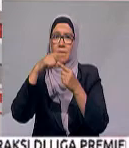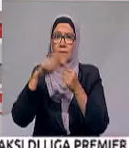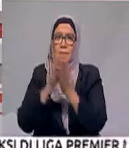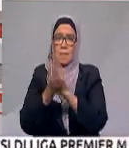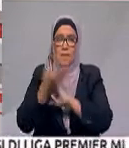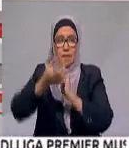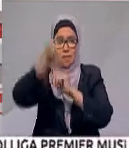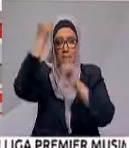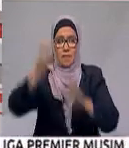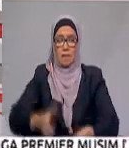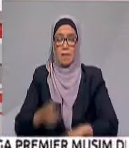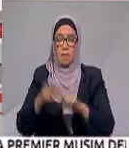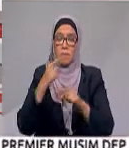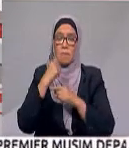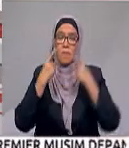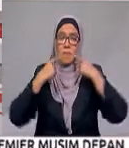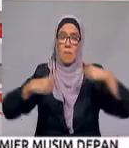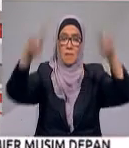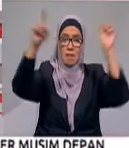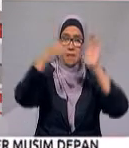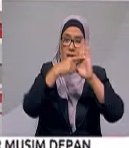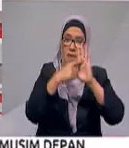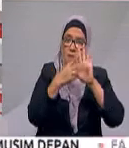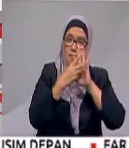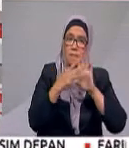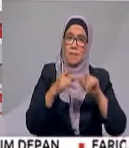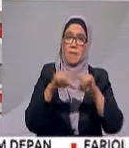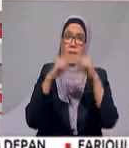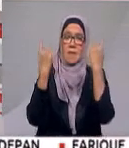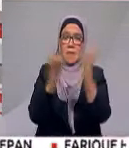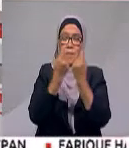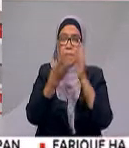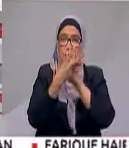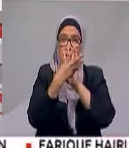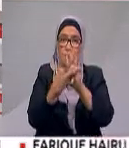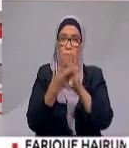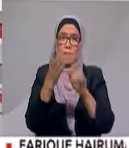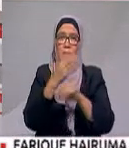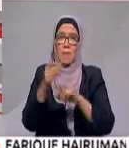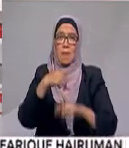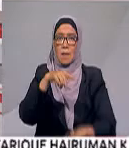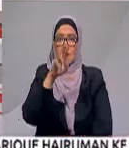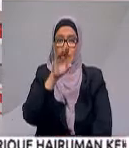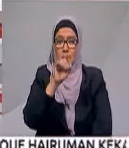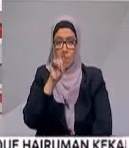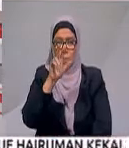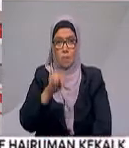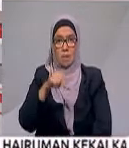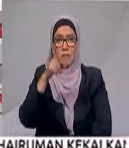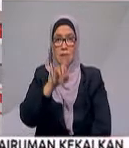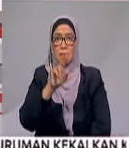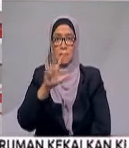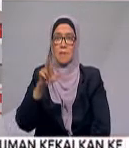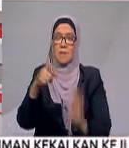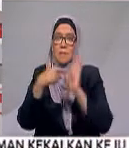menyaksikan pasukan yang diwakilinya, Proton Artri, melakarkan kemenangan buat tahun ketiga